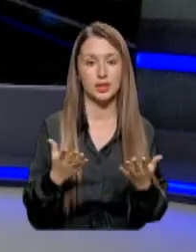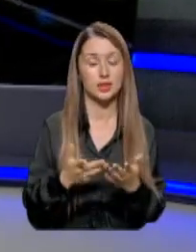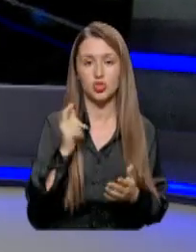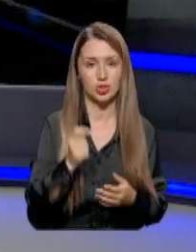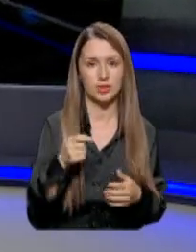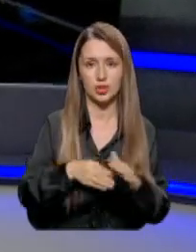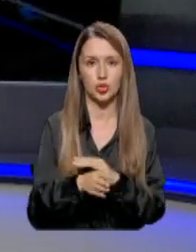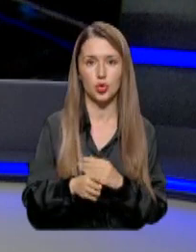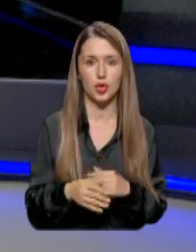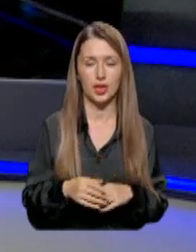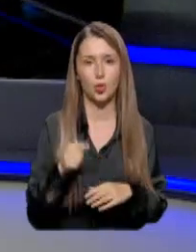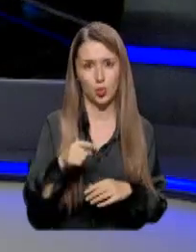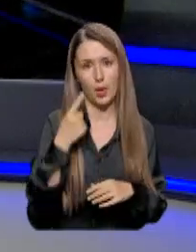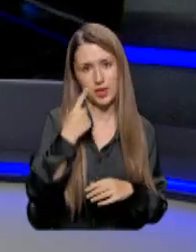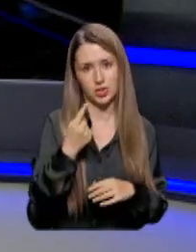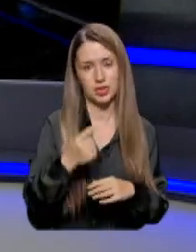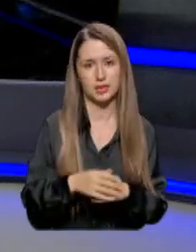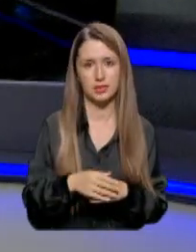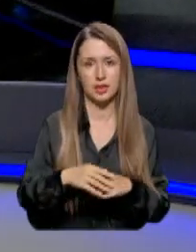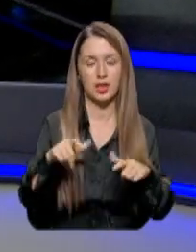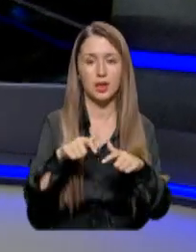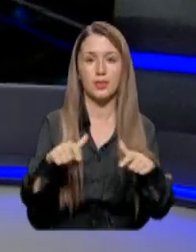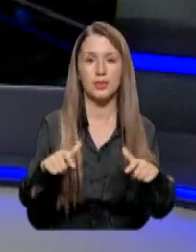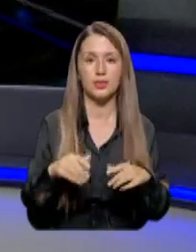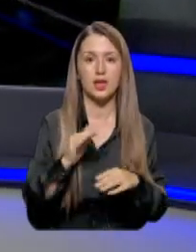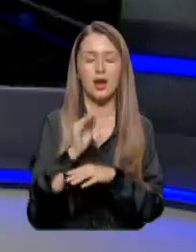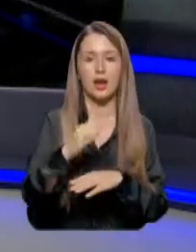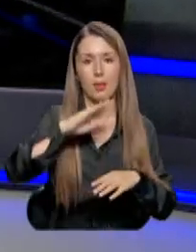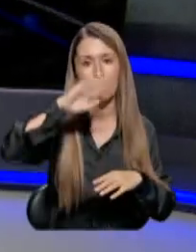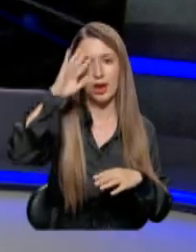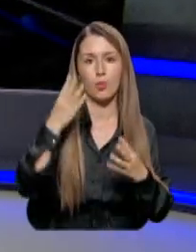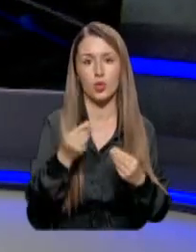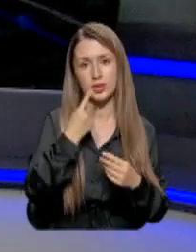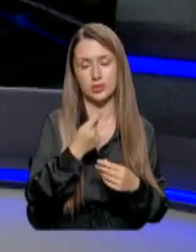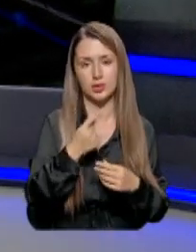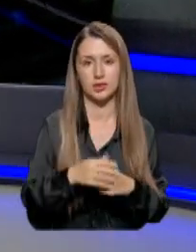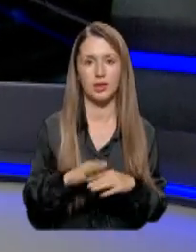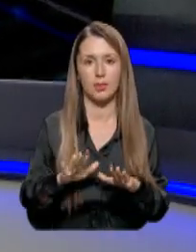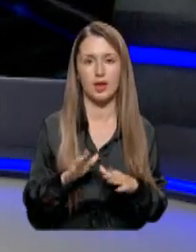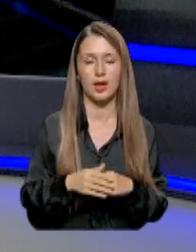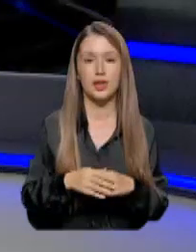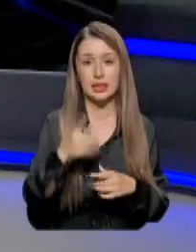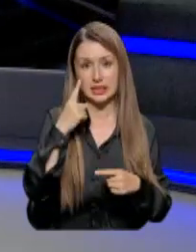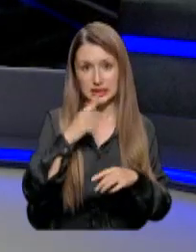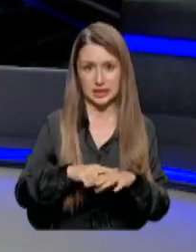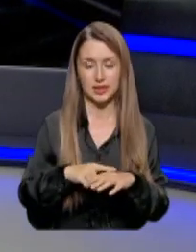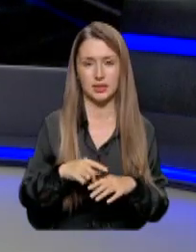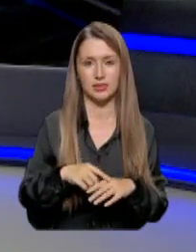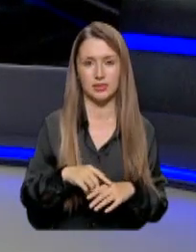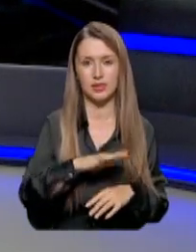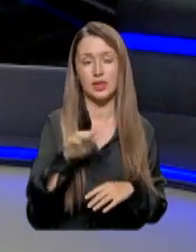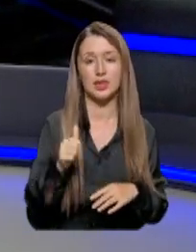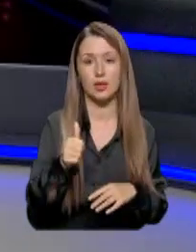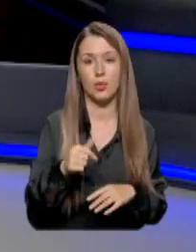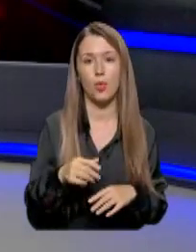şartlarda giriyorlar, elbette ona bakacağız. Tabelamız hayat bayram olsaydı demiştik ama inanın her zaman